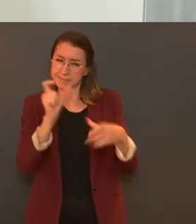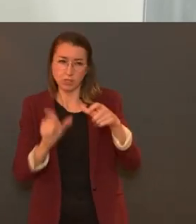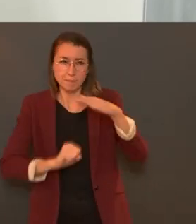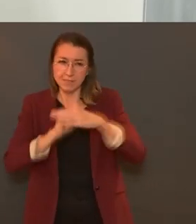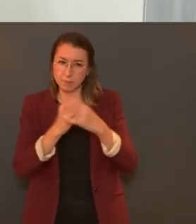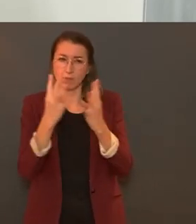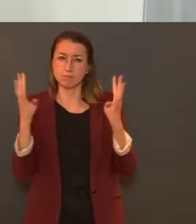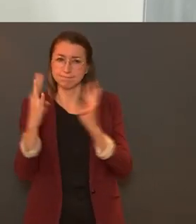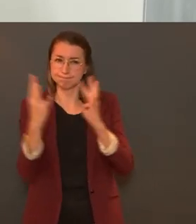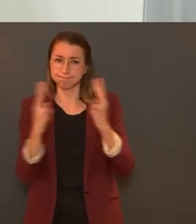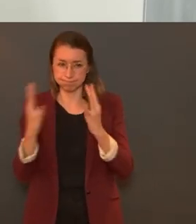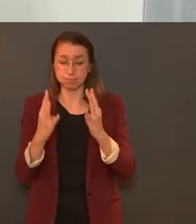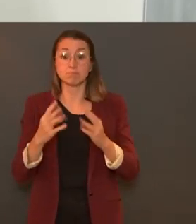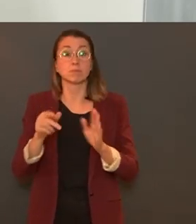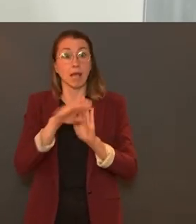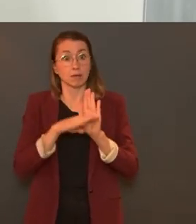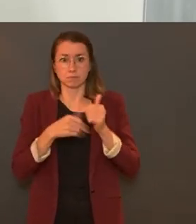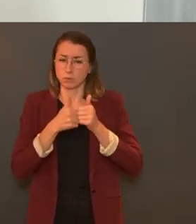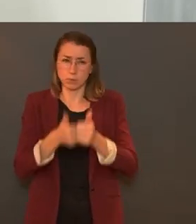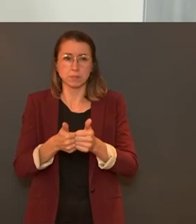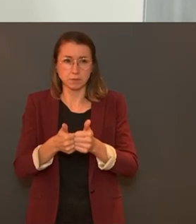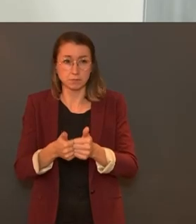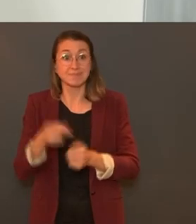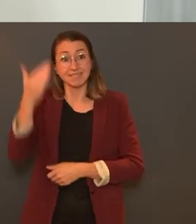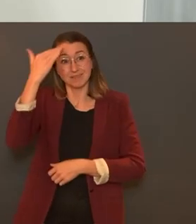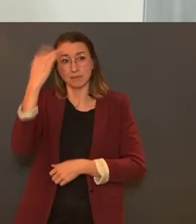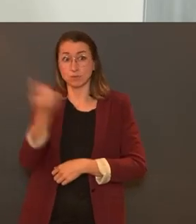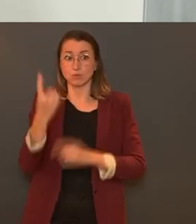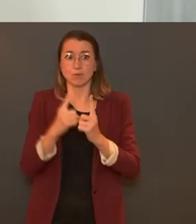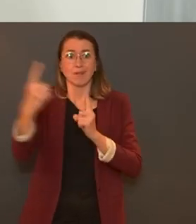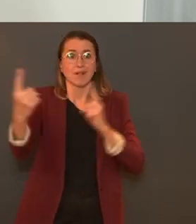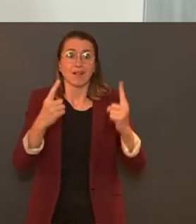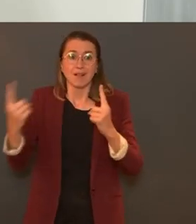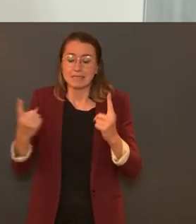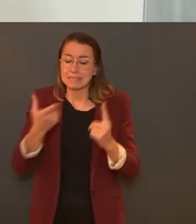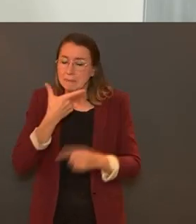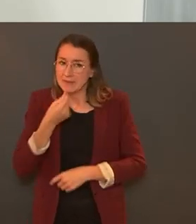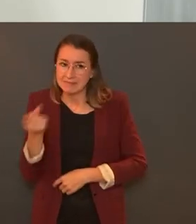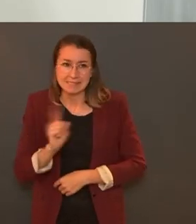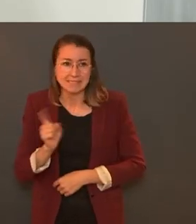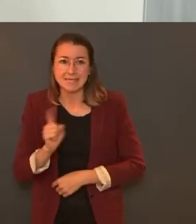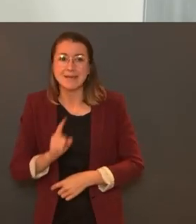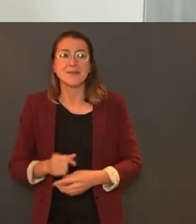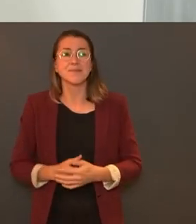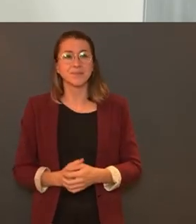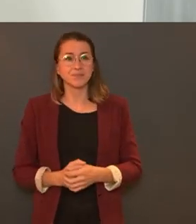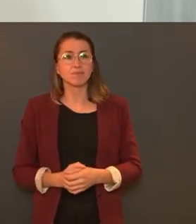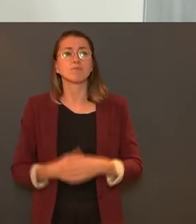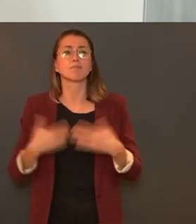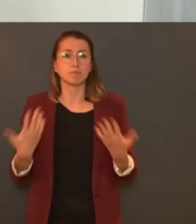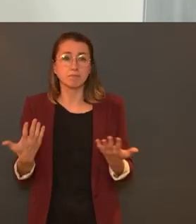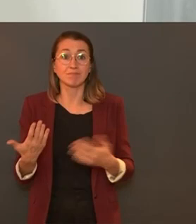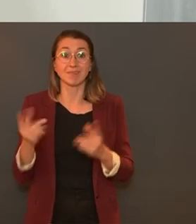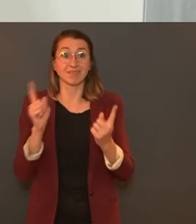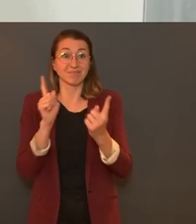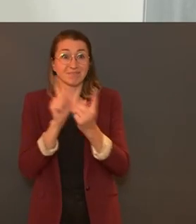néanmoins qu'éviter tout contact rapproché avec tout le monde à tout moment, ça n'est pas si simple. Et quand on parle de contact rapproché,